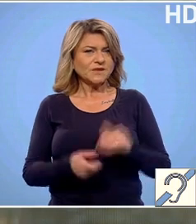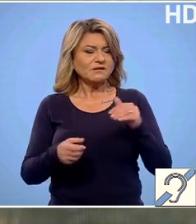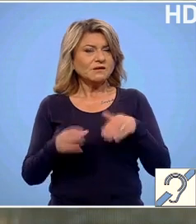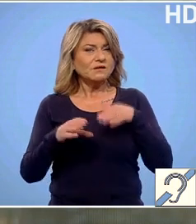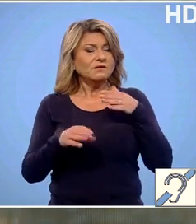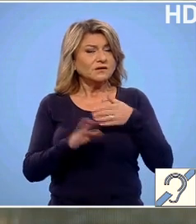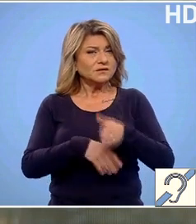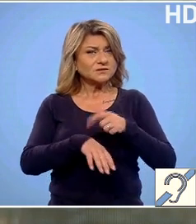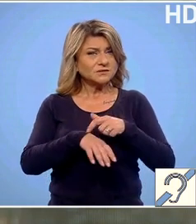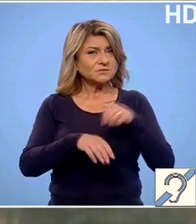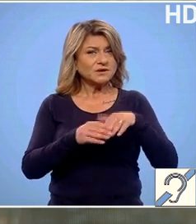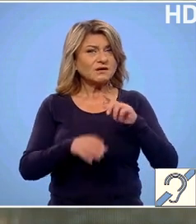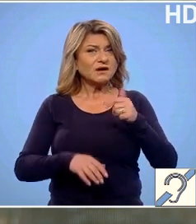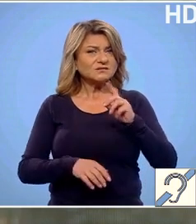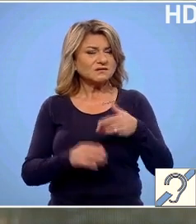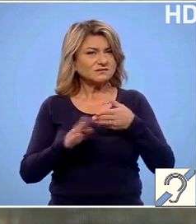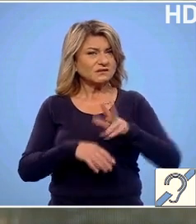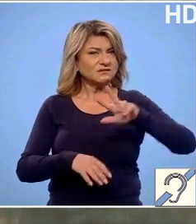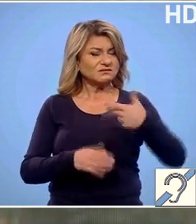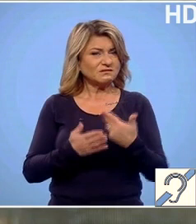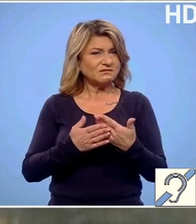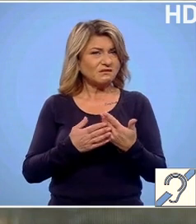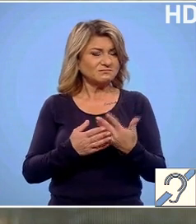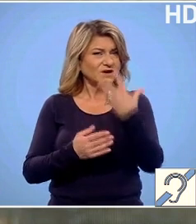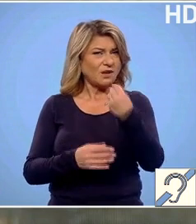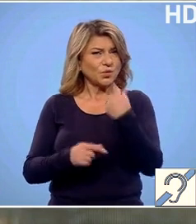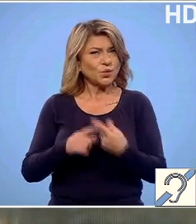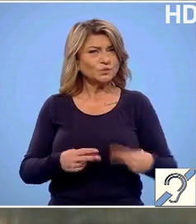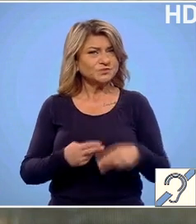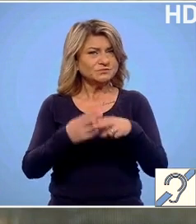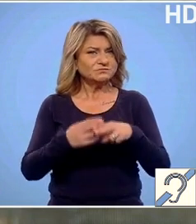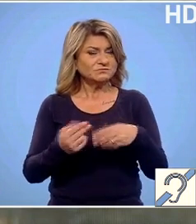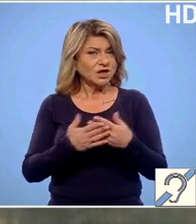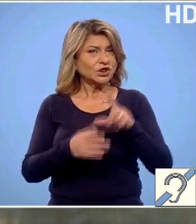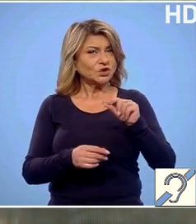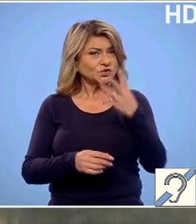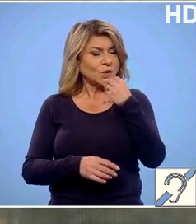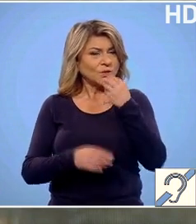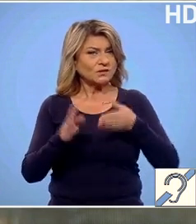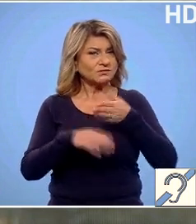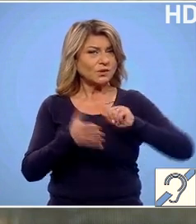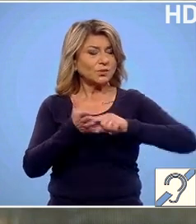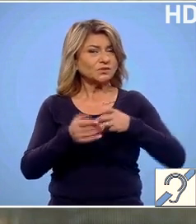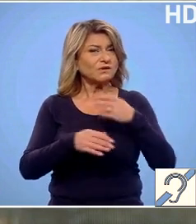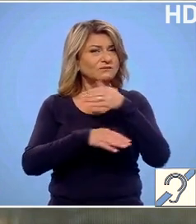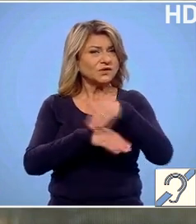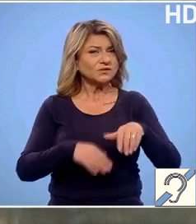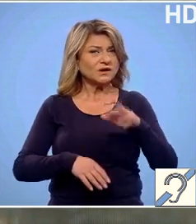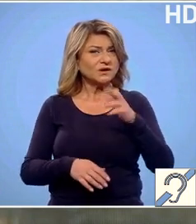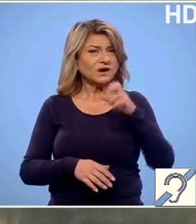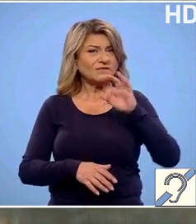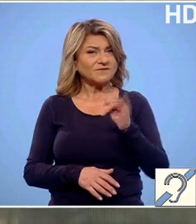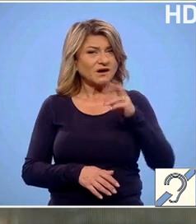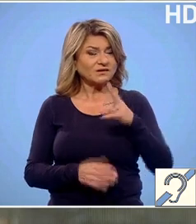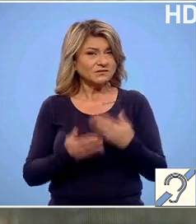Iar între timp, în Gaza a intrat un al treilea convoi cu ajutoare. Potrivit ONU, 20 de camioane au trecut prin punctul de frontieră de la Rafah